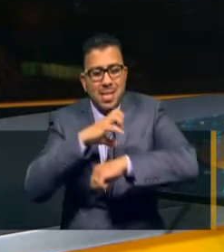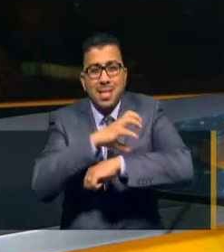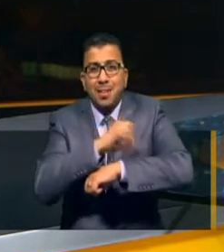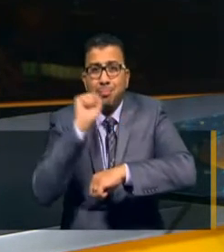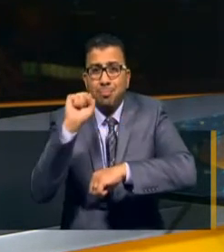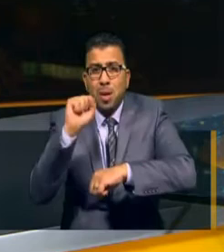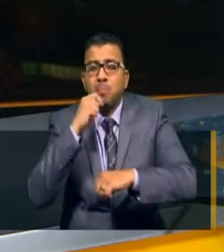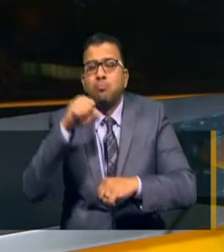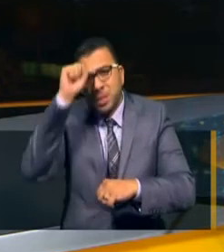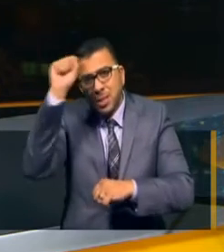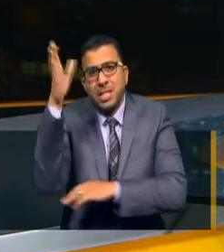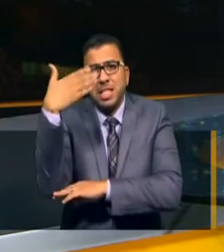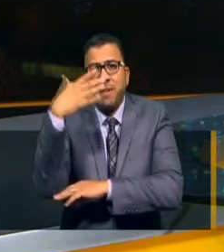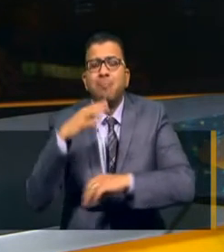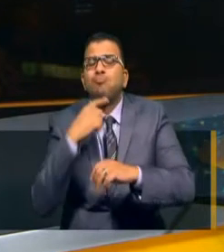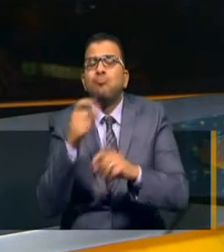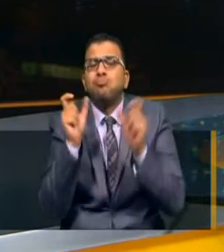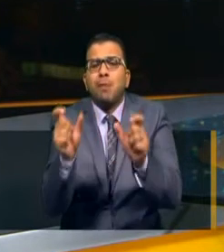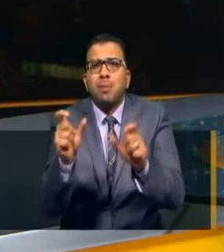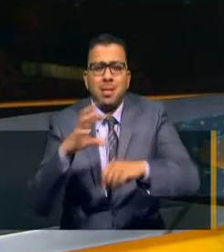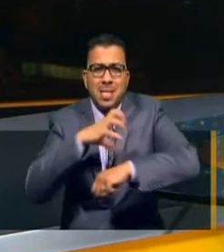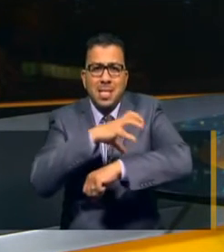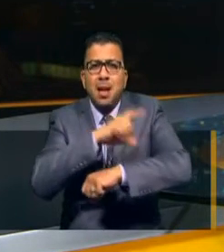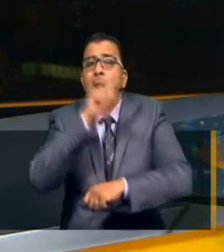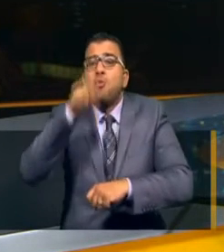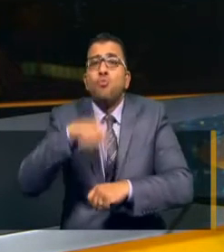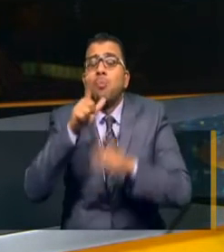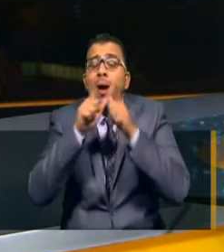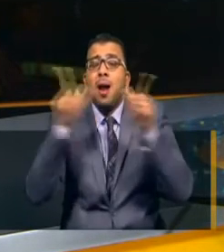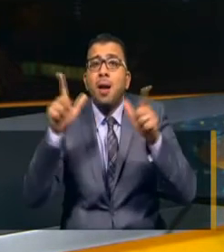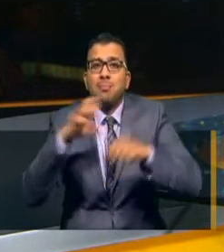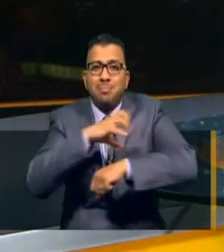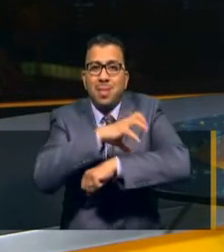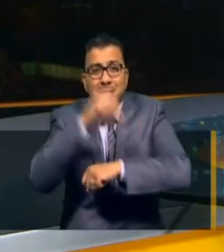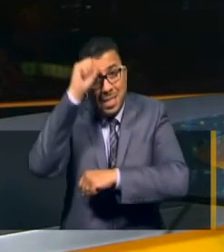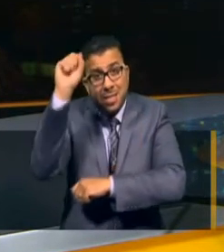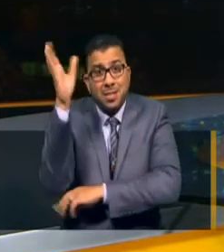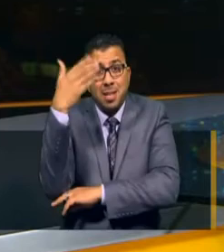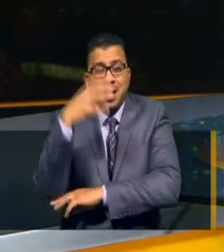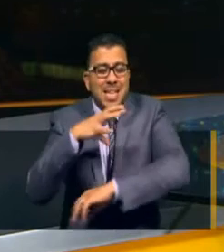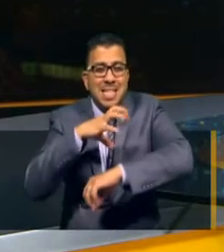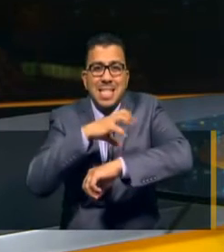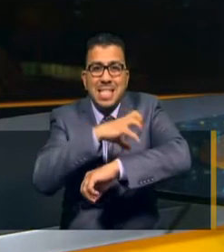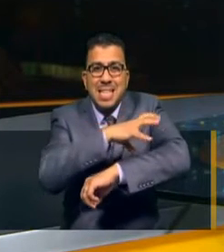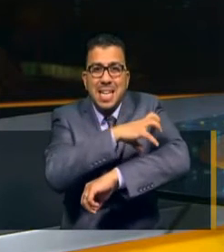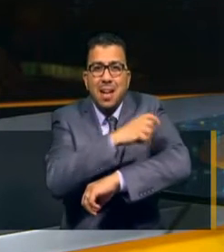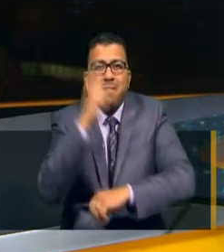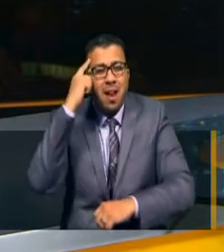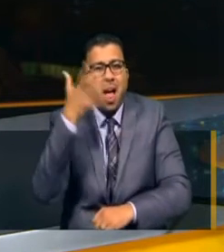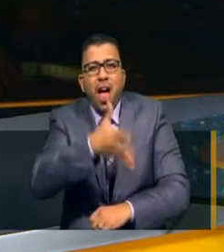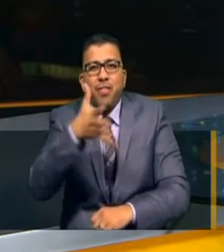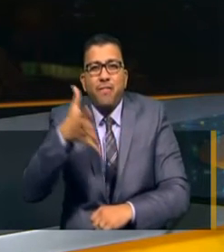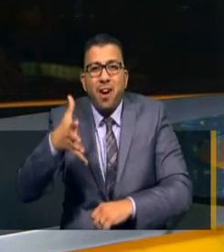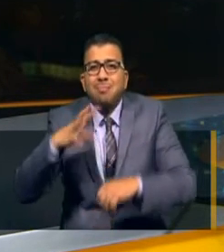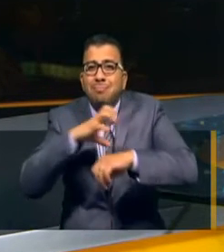سفيرة الاتحاد الدولي لمكافحة السرطان للإعلان العالمي للسرطان، سفيرة الاتحاد الدولي لمكافحة السرطان لسرطانات